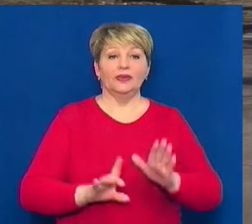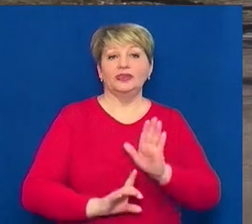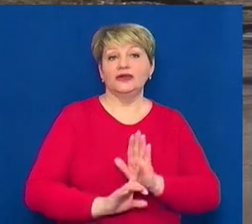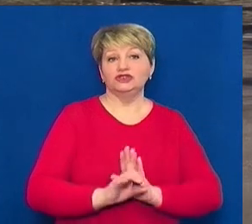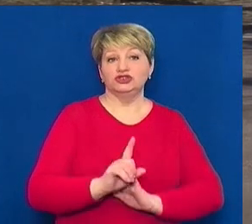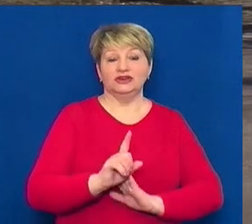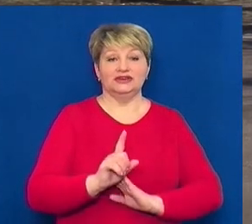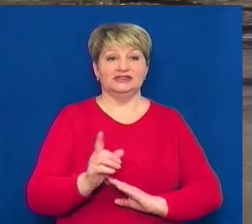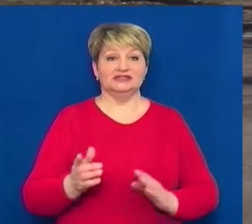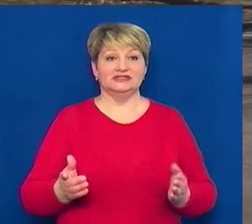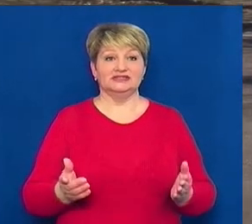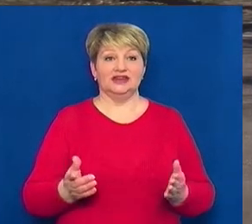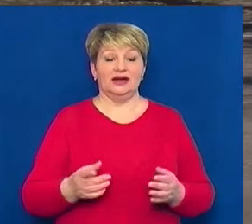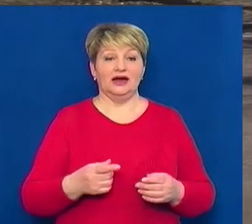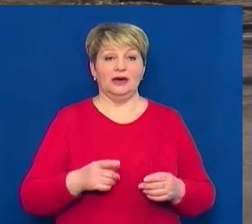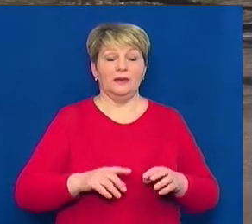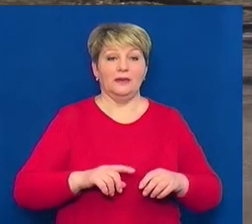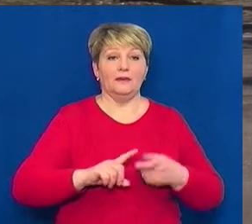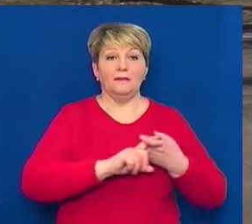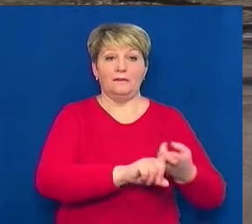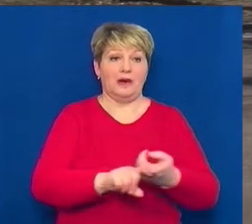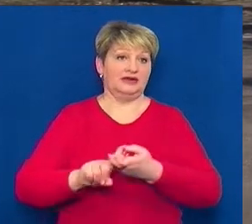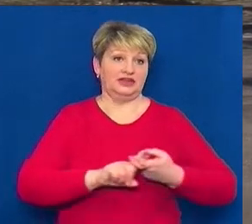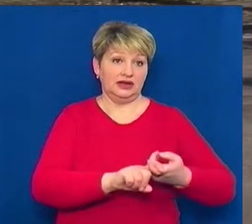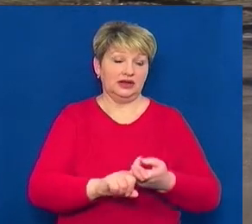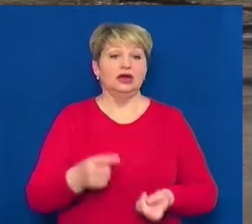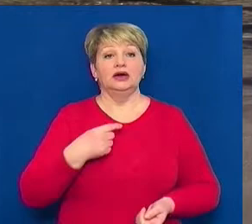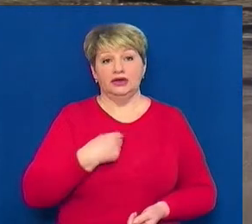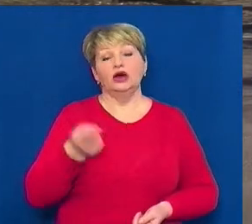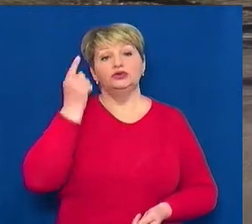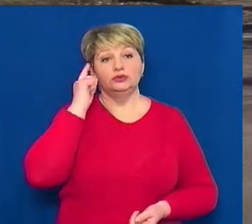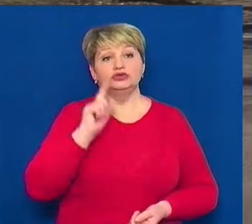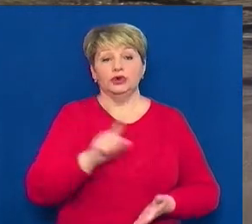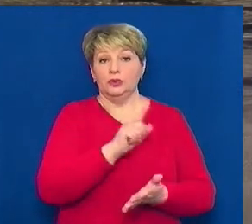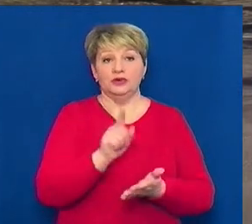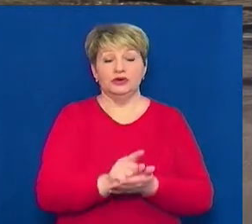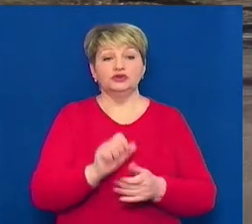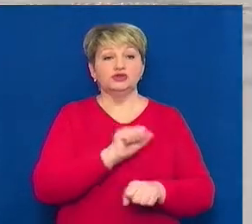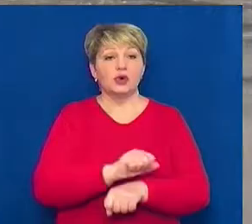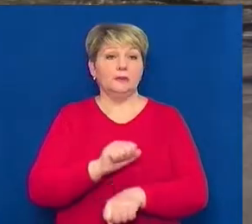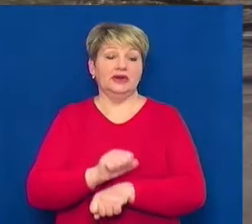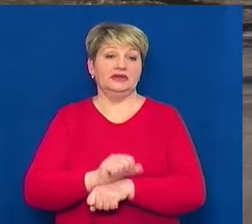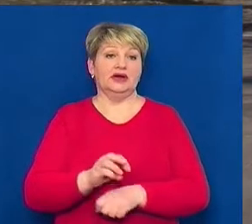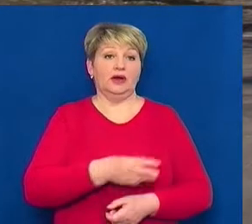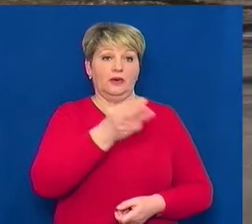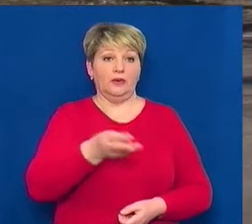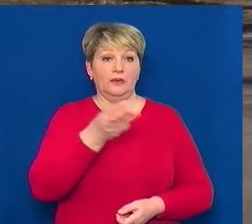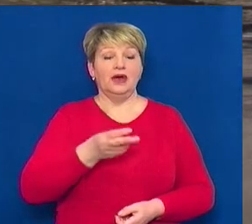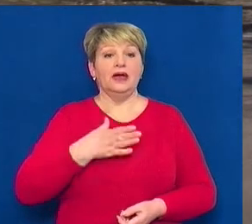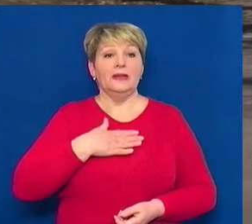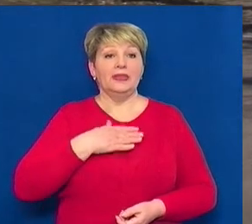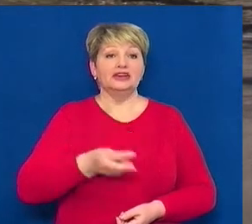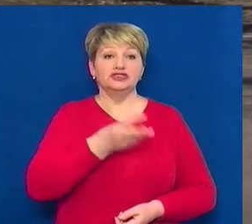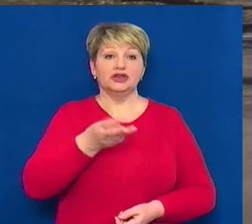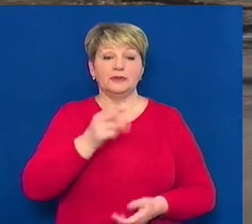починається розносити бактерії і все остальне. Тому я думаю, що потрібно дискувати зупинки громадського транспорту. Наші розпилювачі,